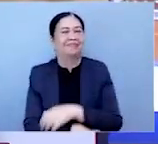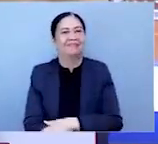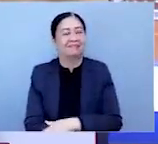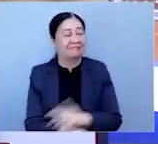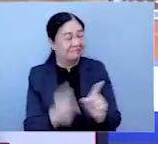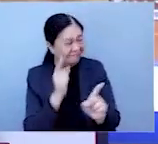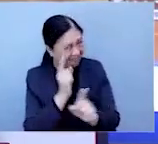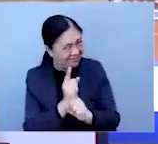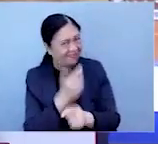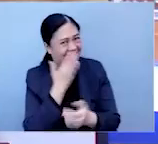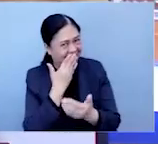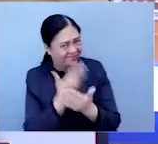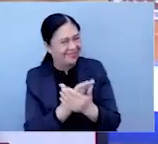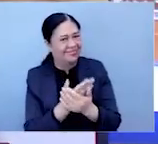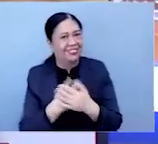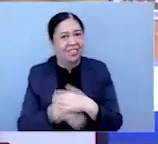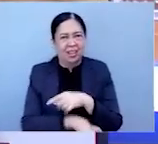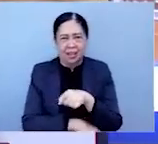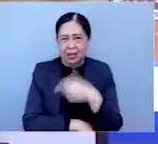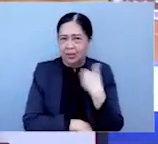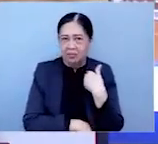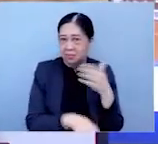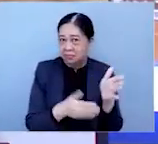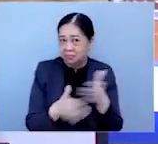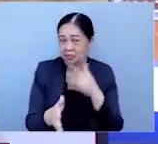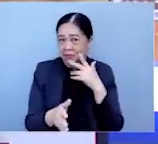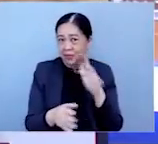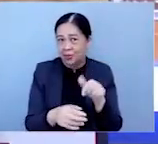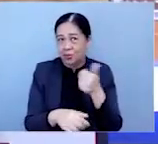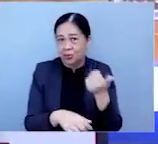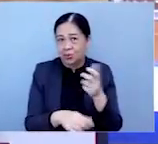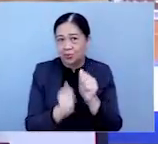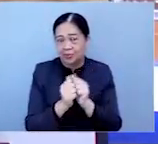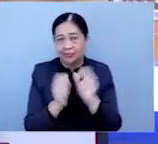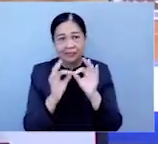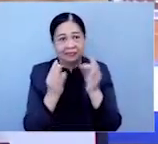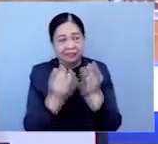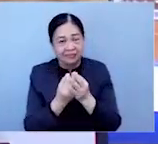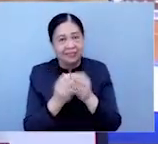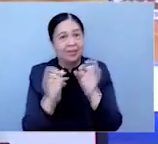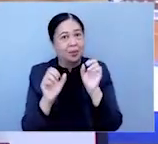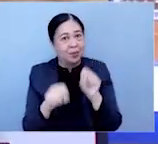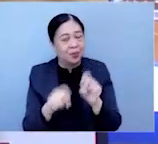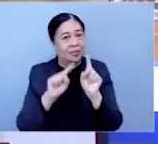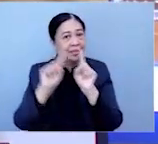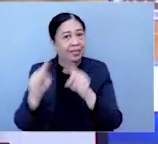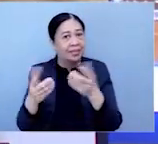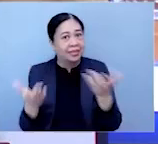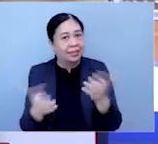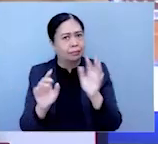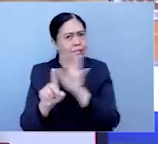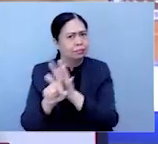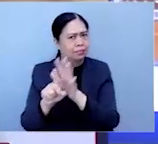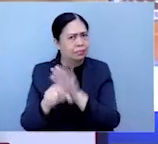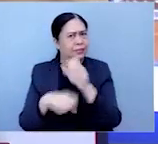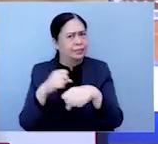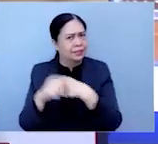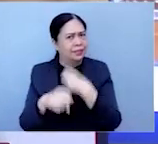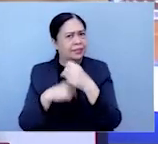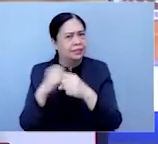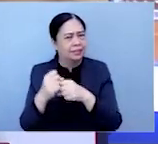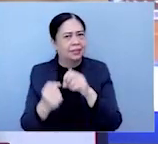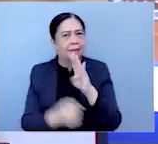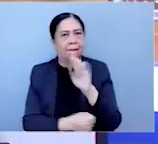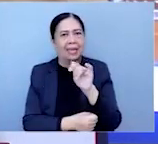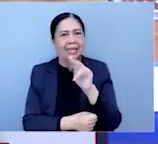kailangan pag-isipan. Yes. Pero kung wala ka pang napaplano para sa iyo man o kasama ang pamilya, pwede ka magpunta sa dinarayo taon-taon na